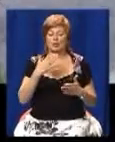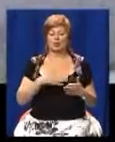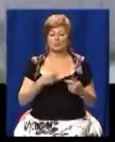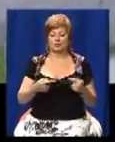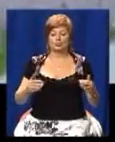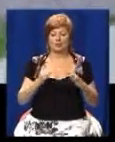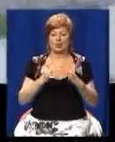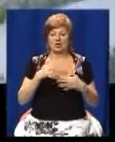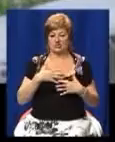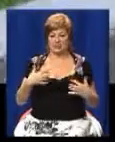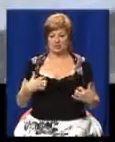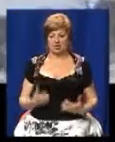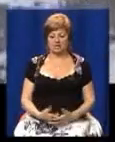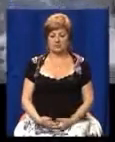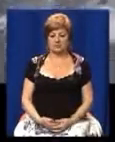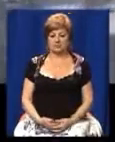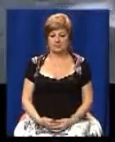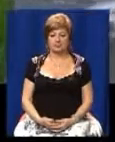гризунів.